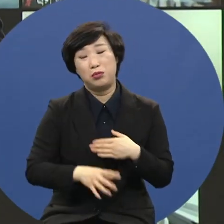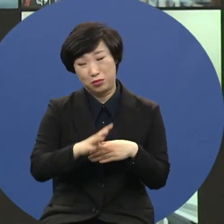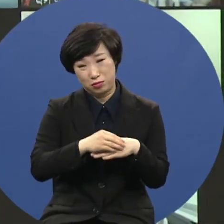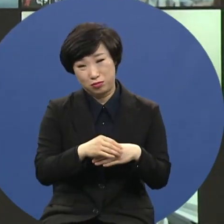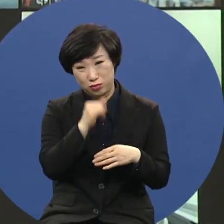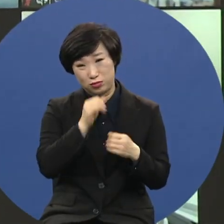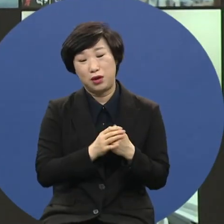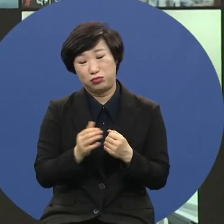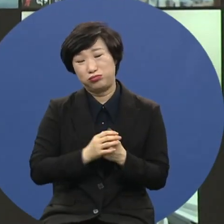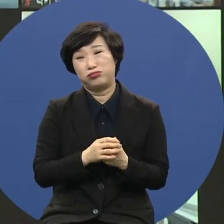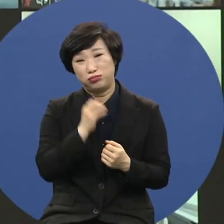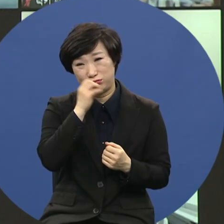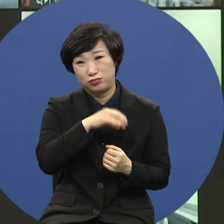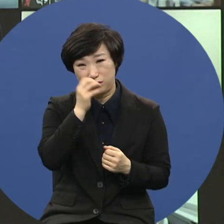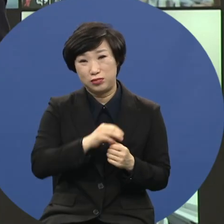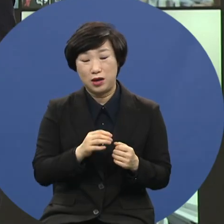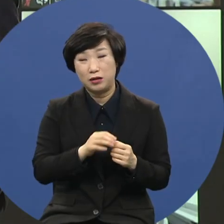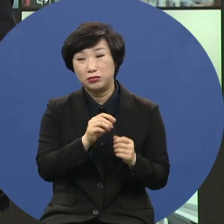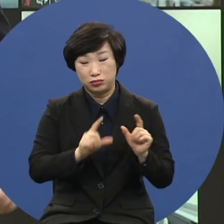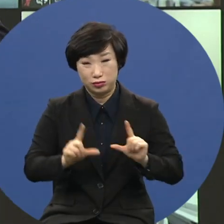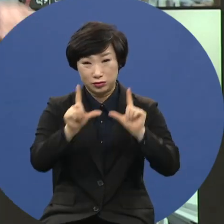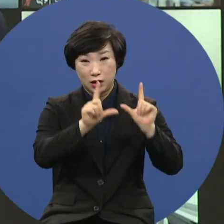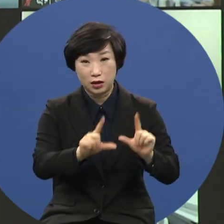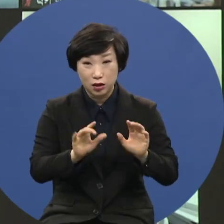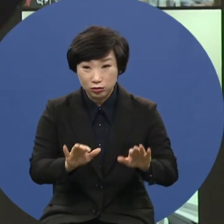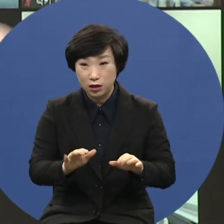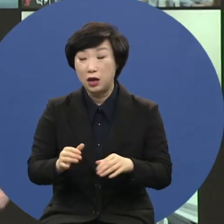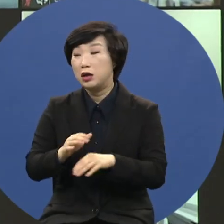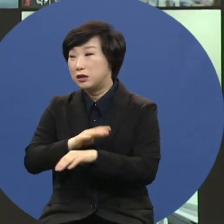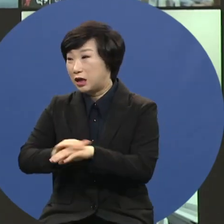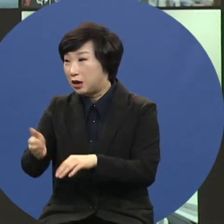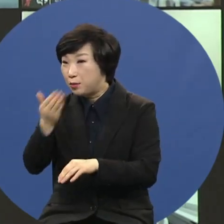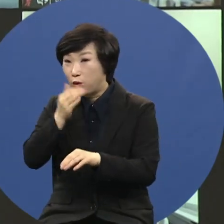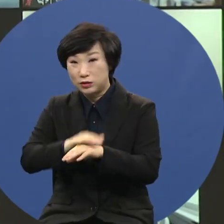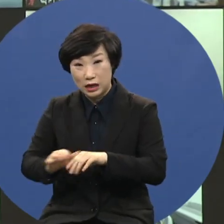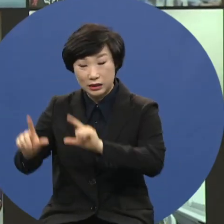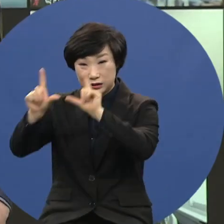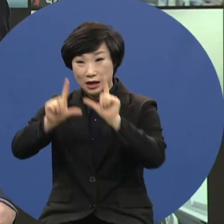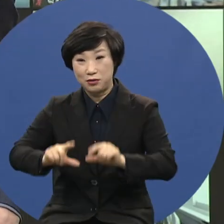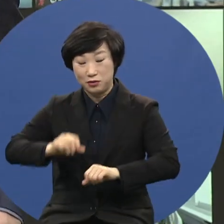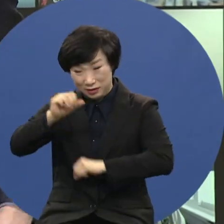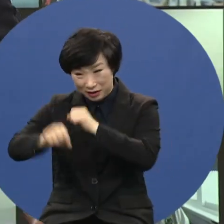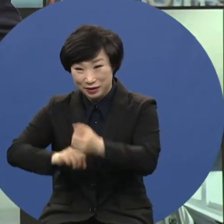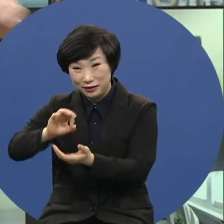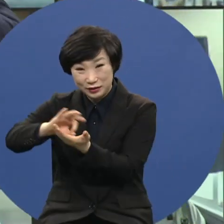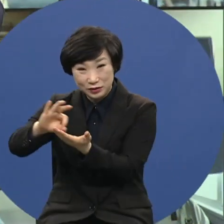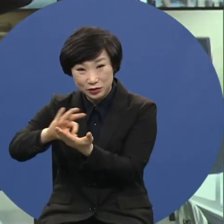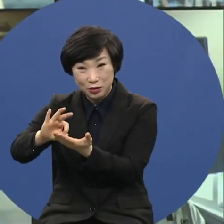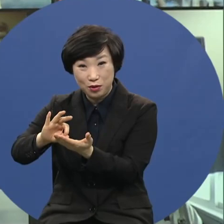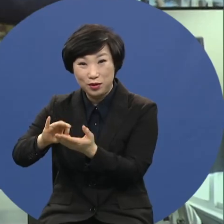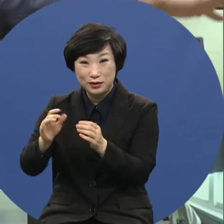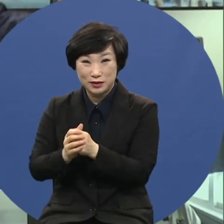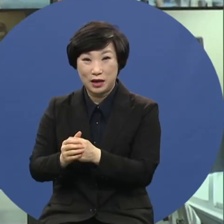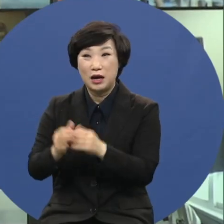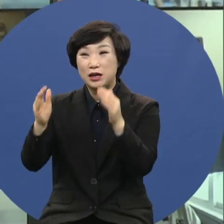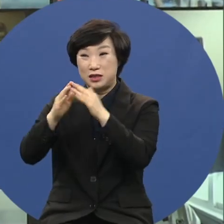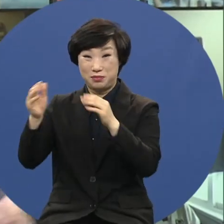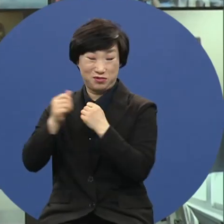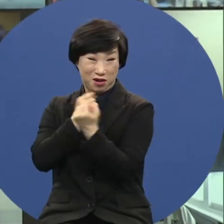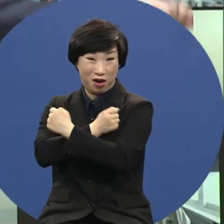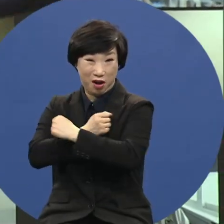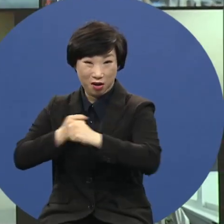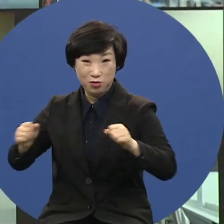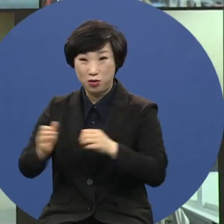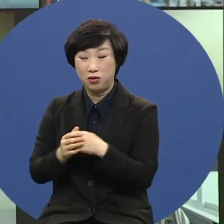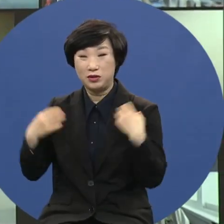때문에 버텨나가요. 그러나 잘 먹고 잘 살고 마음대로 쓰고 주거지가 넓고